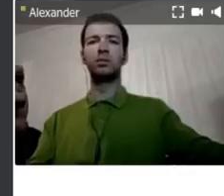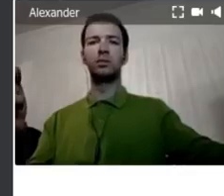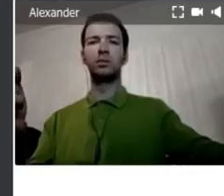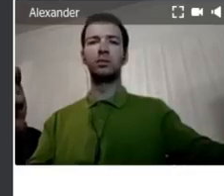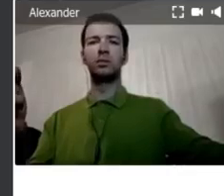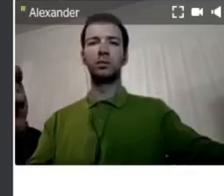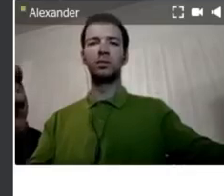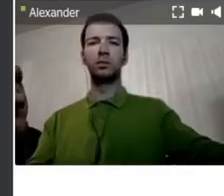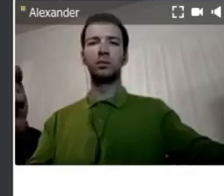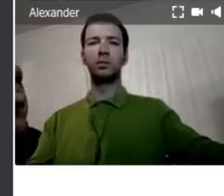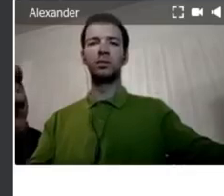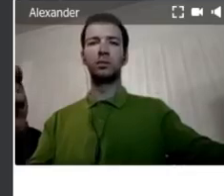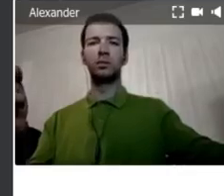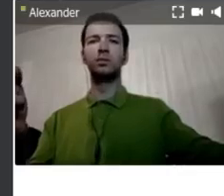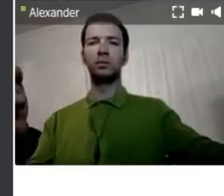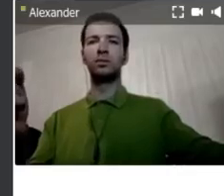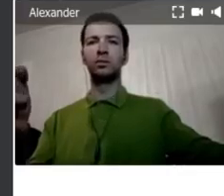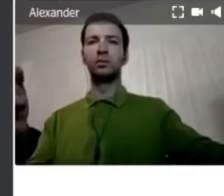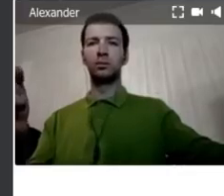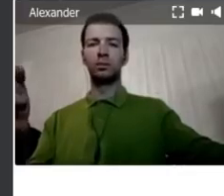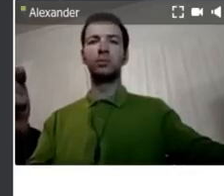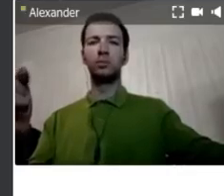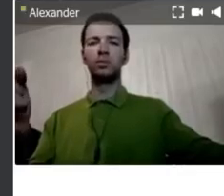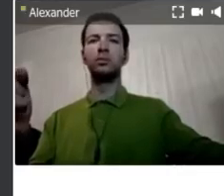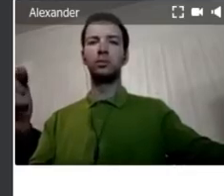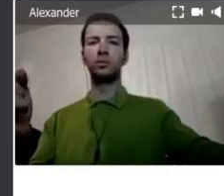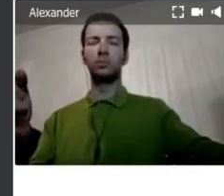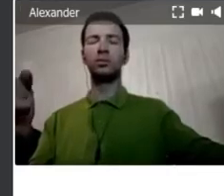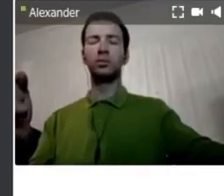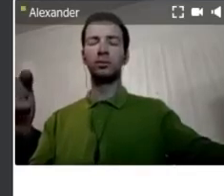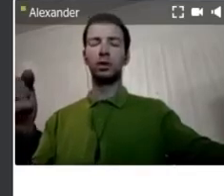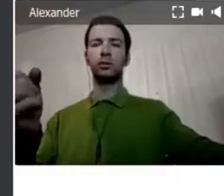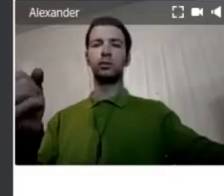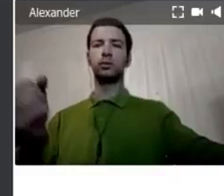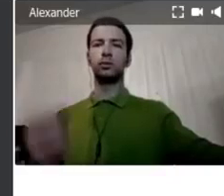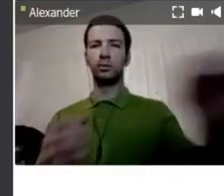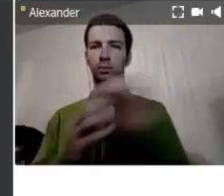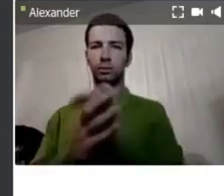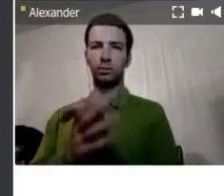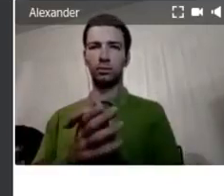Итак, сейчас... золото это... Все будет нормально. Все хорошо.